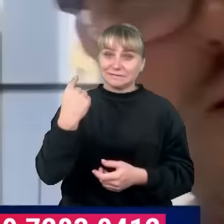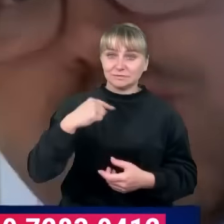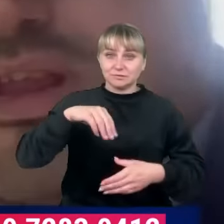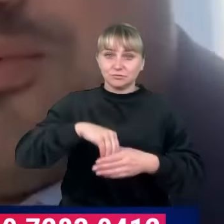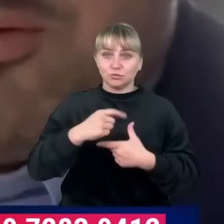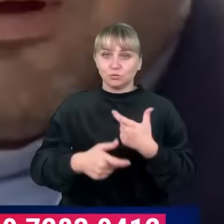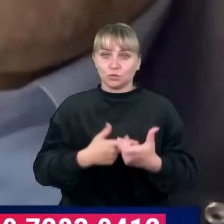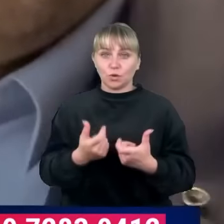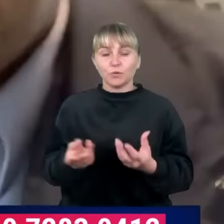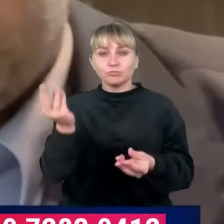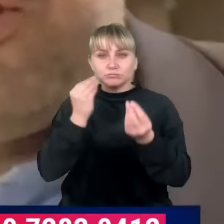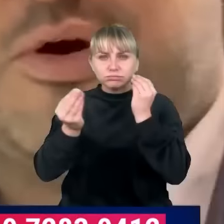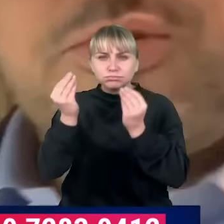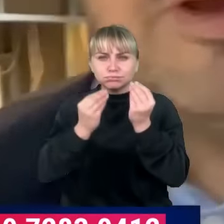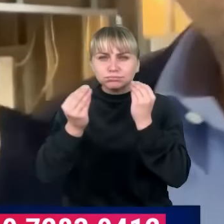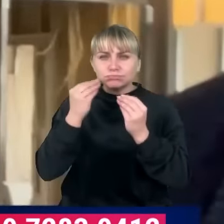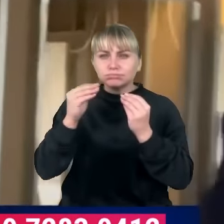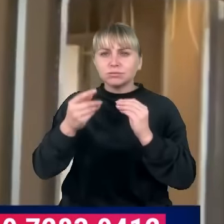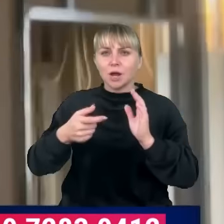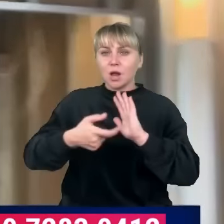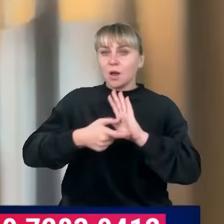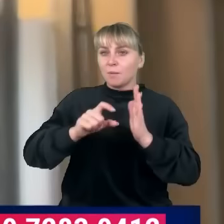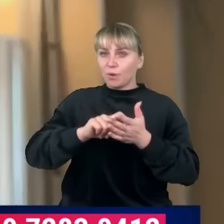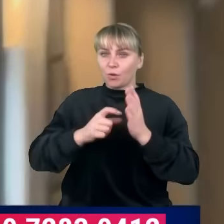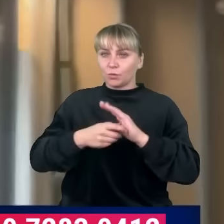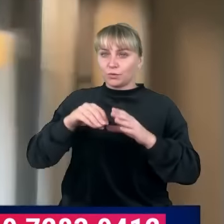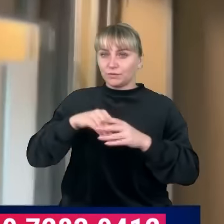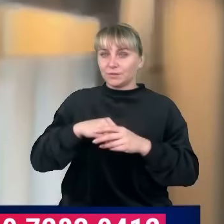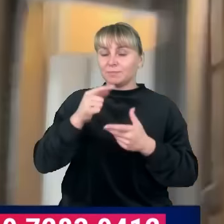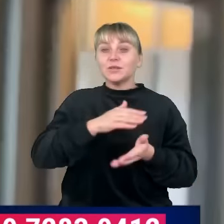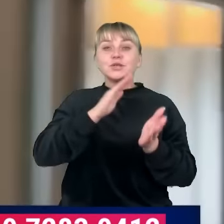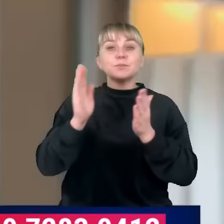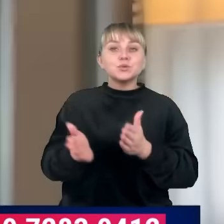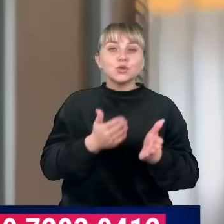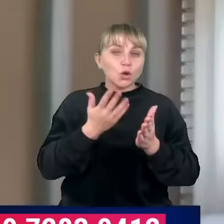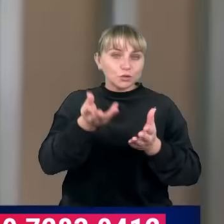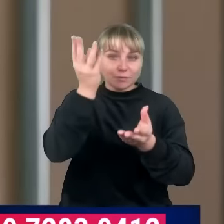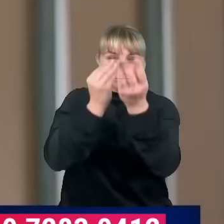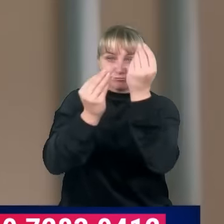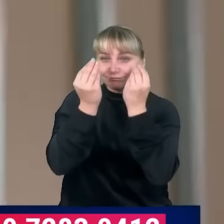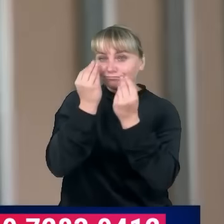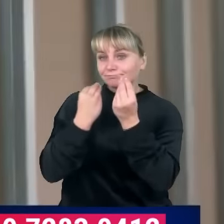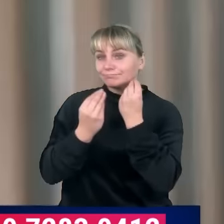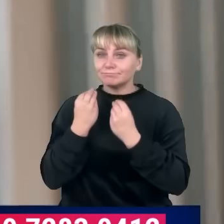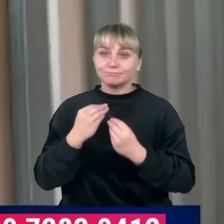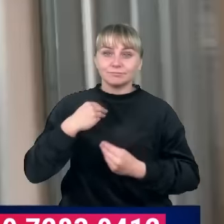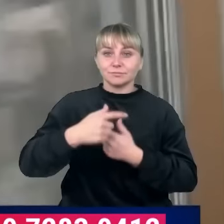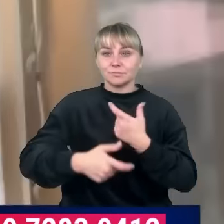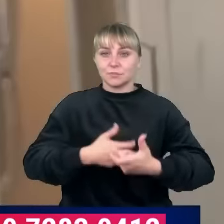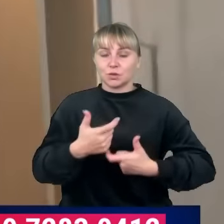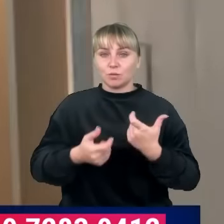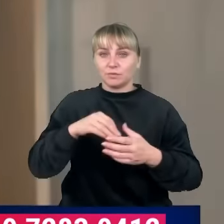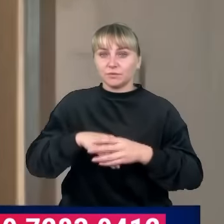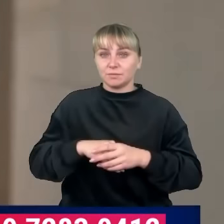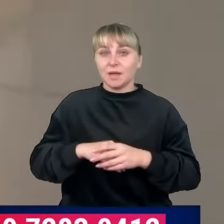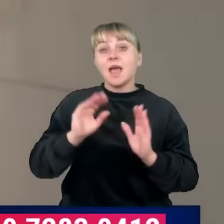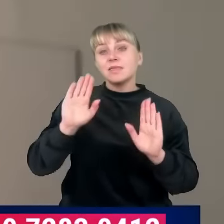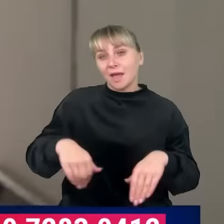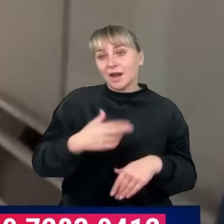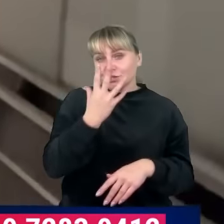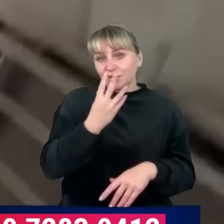charakteryzatornia. Tutaj, proszę państwa, będą nasi goście przygotowywani do występu w programach. Zobaczcie, na razie to wygląda w ten